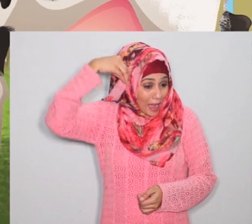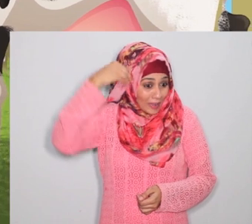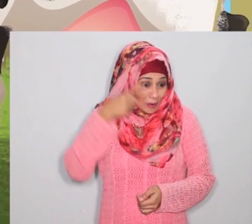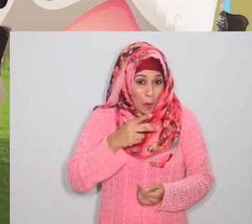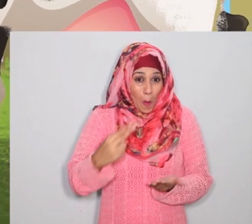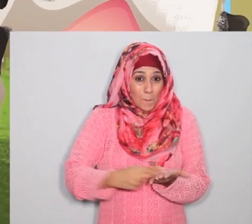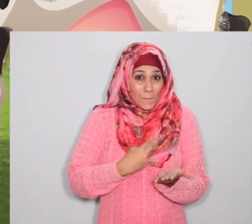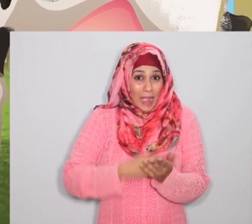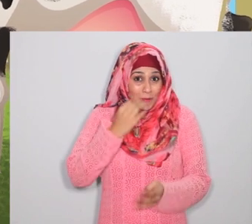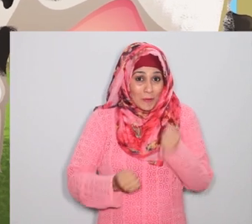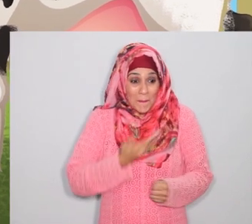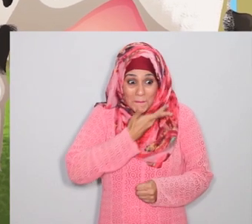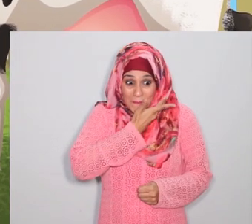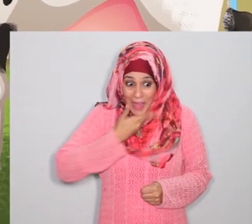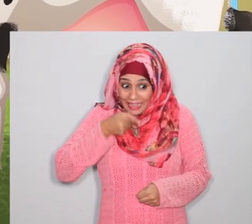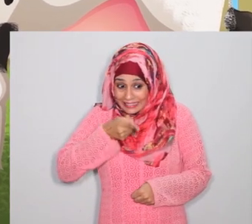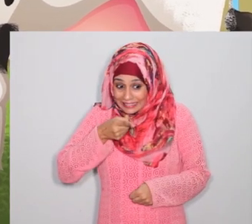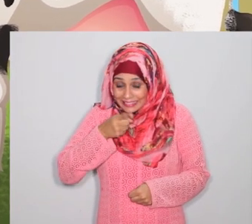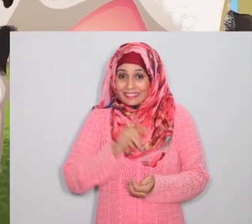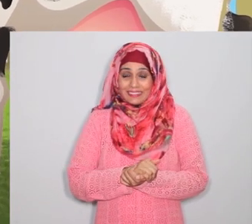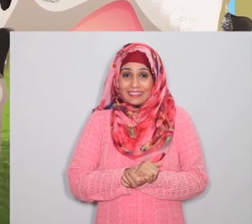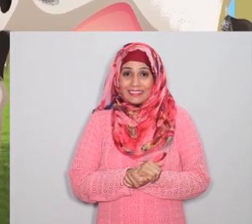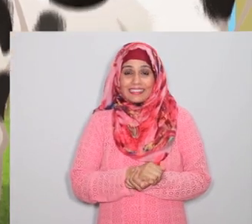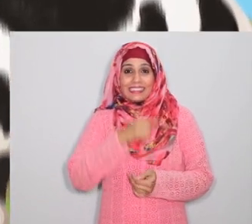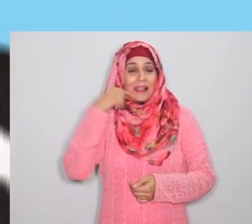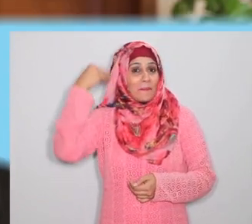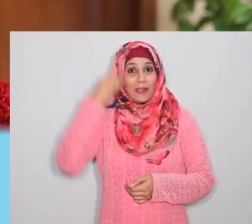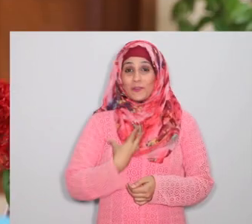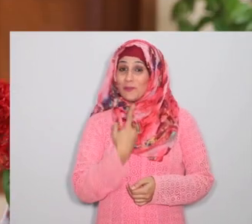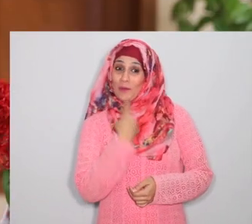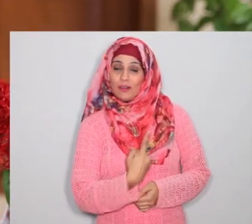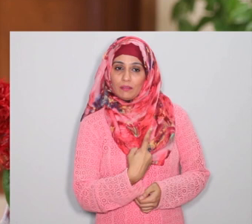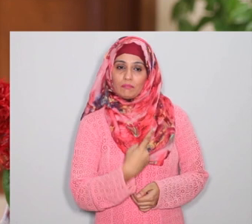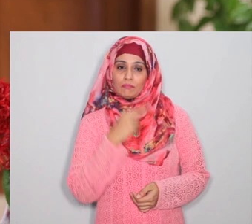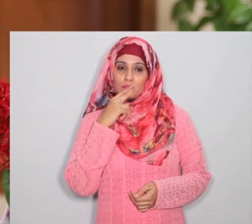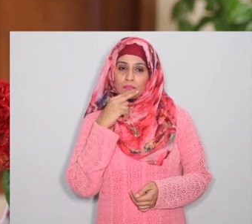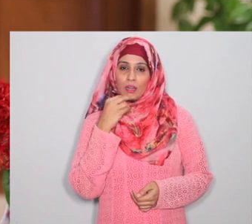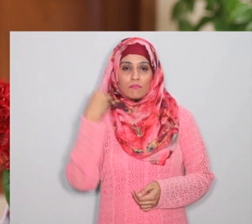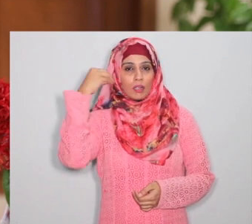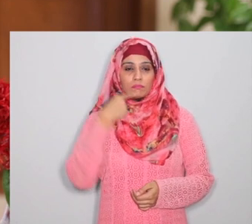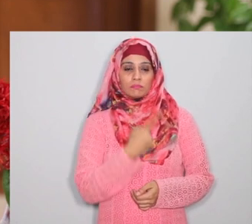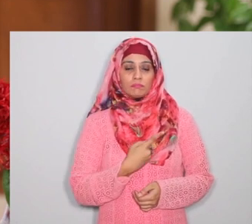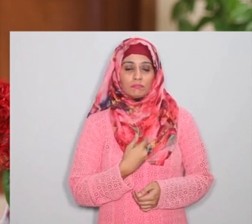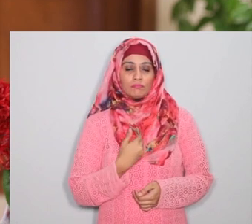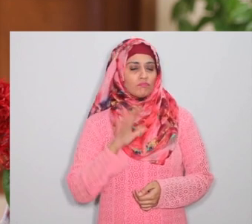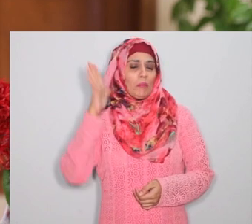उतरने बहुत पसंद है ना मौलिक खुशी से बुरी नोनी बोला